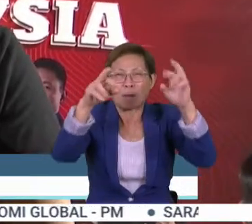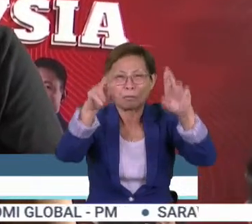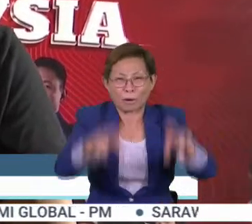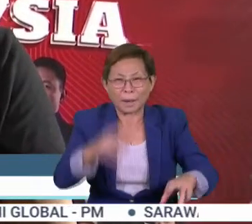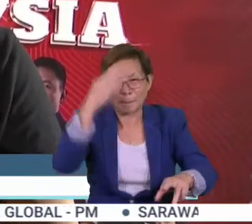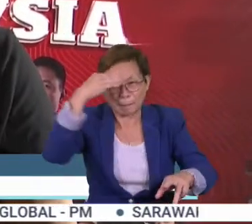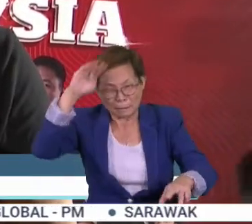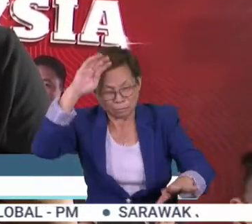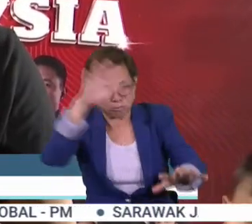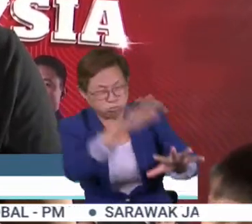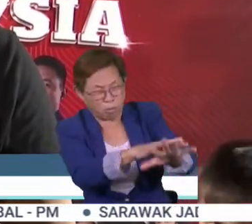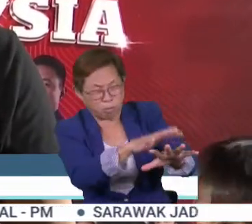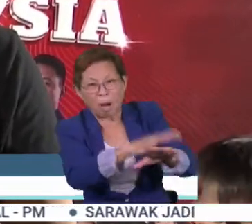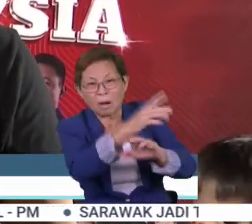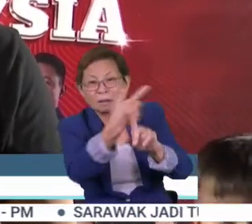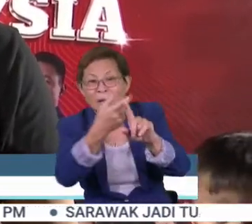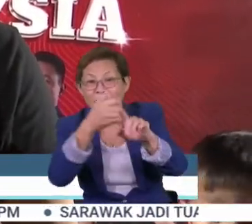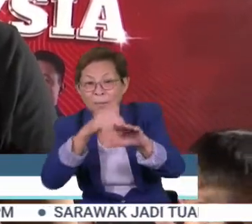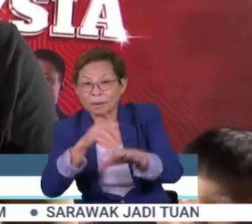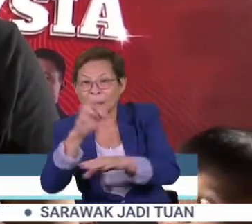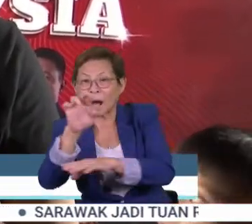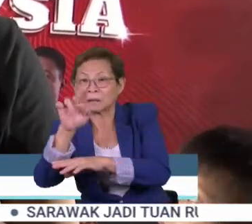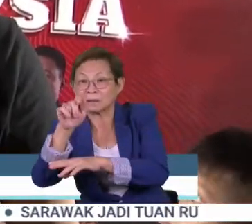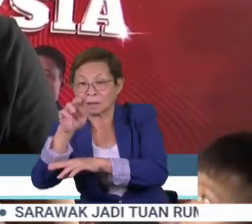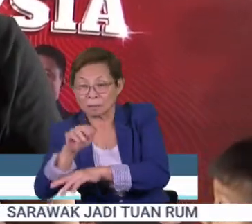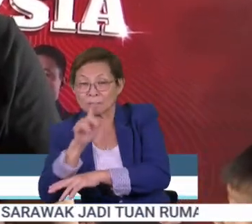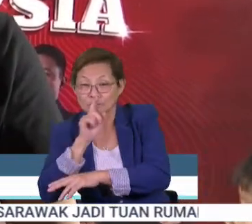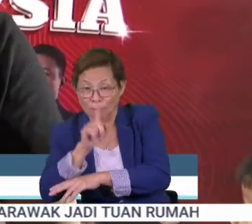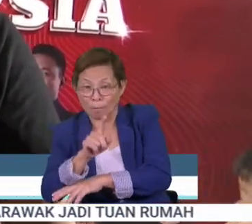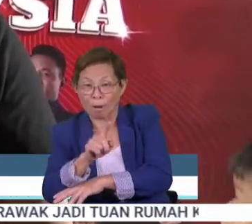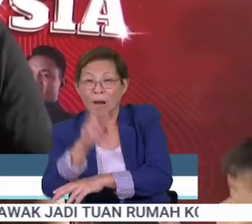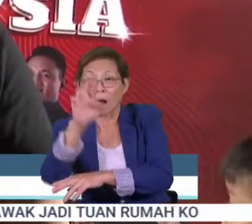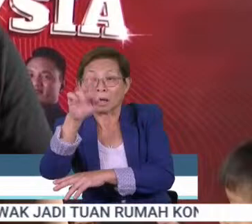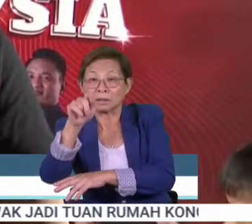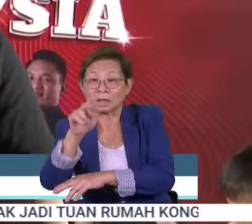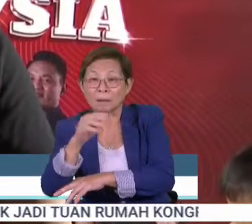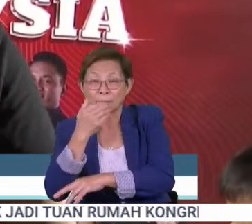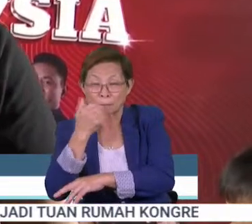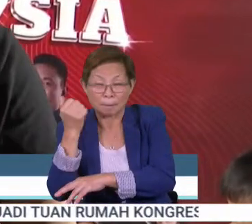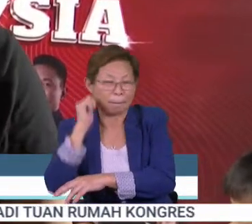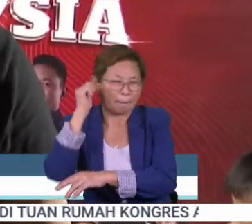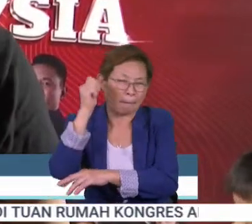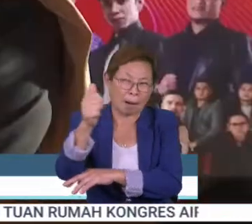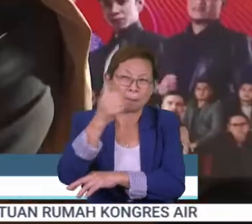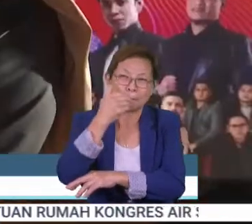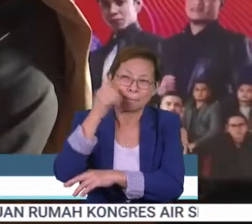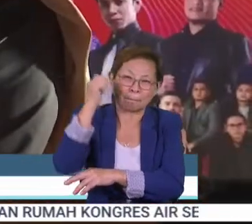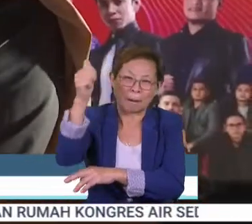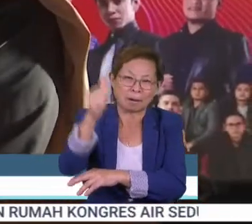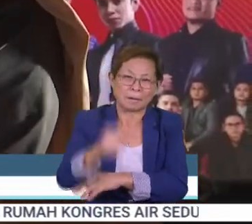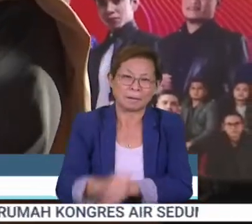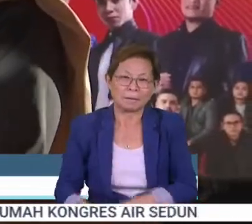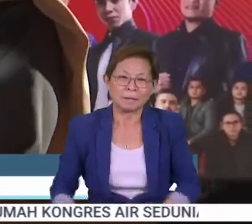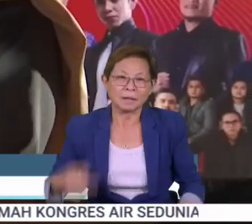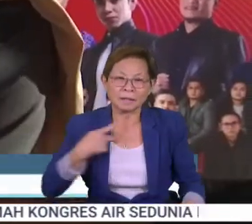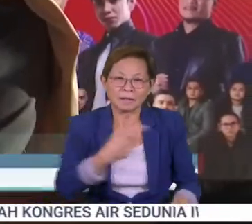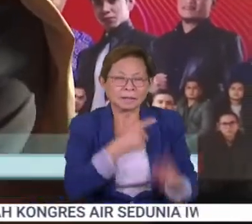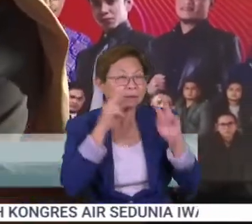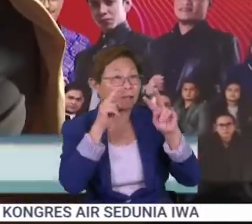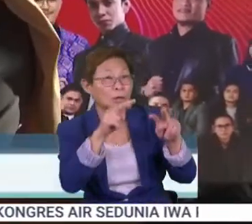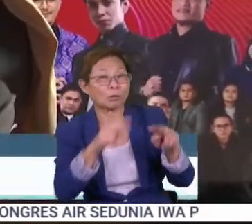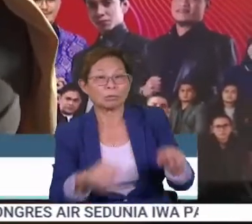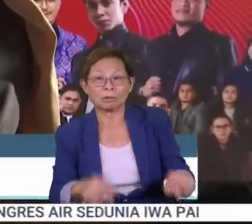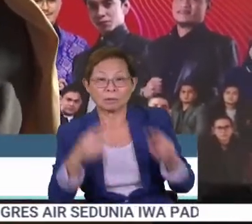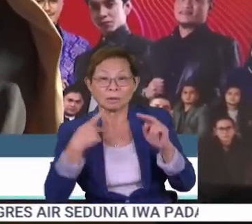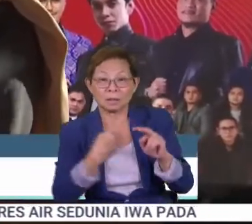ramai, rakyat. Kalau daripada RTM memang anjur, memang terbaik sebab banyak artis yang sampai. Sebab dia tengok sekarang pun macam